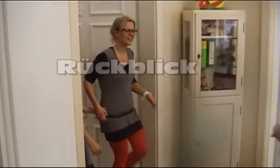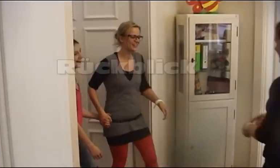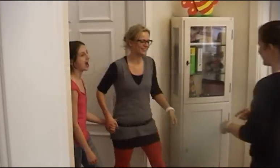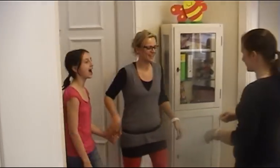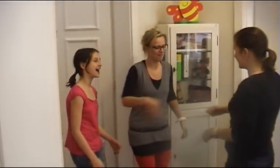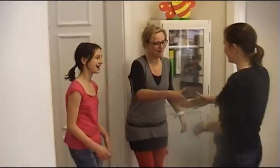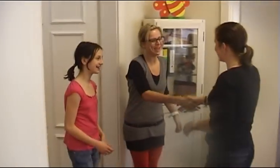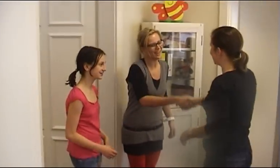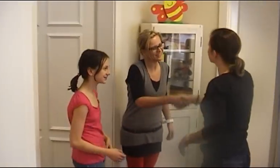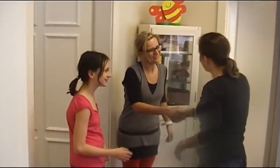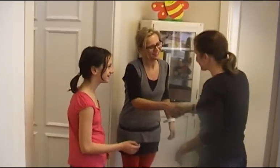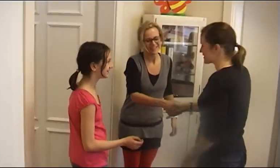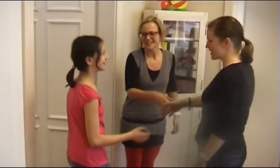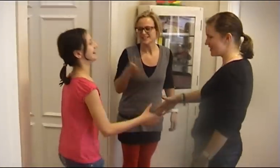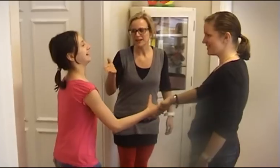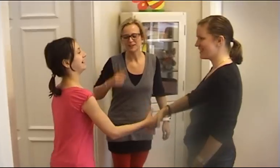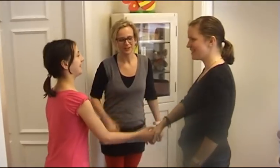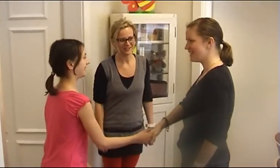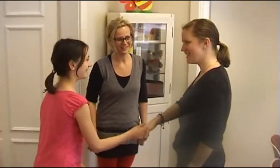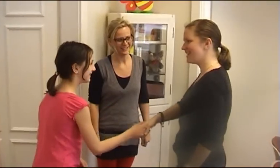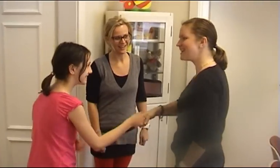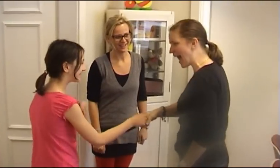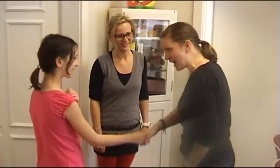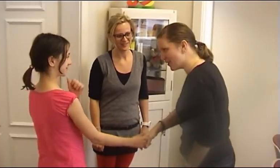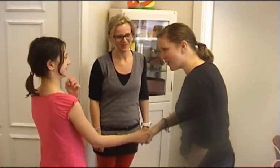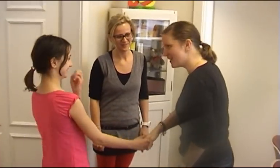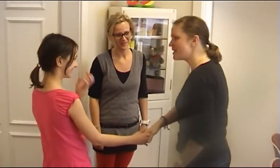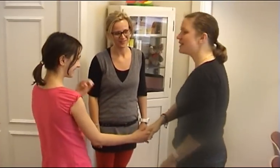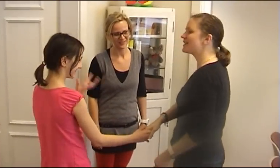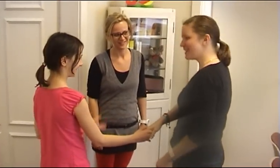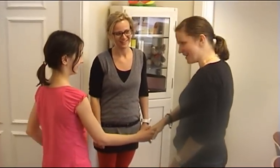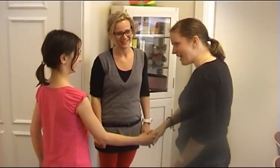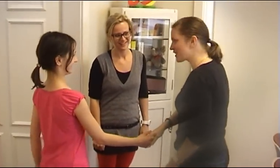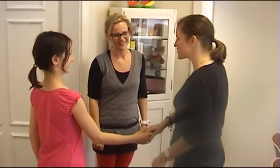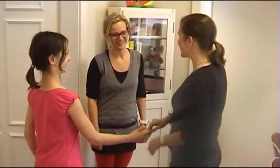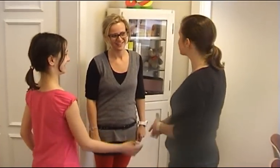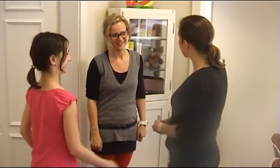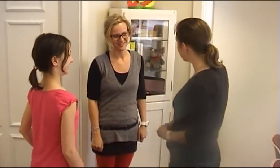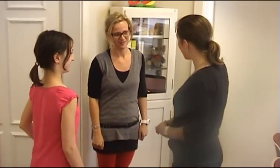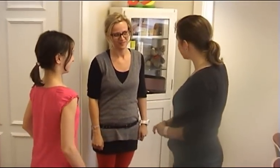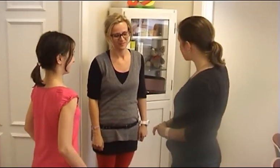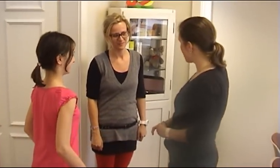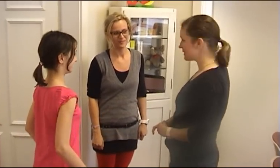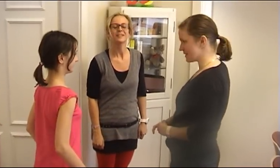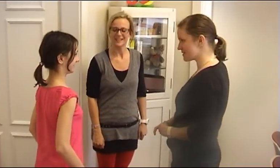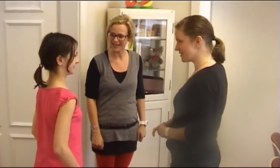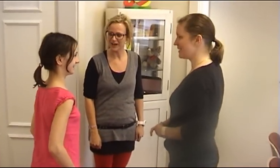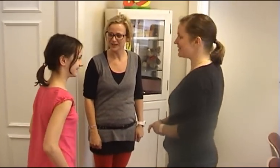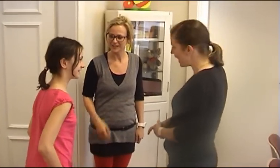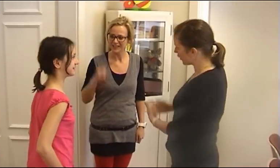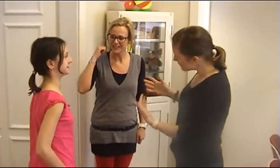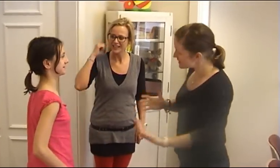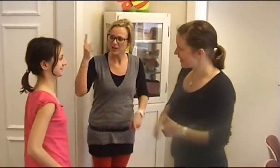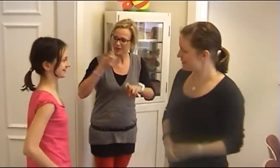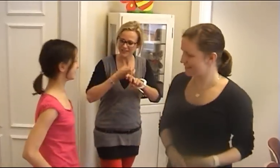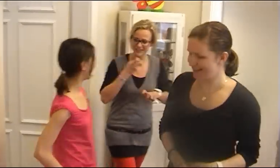Hallo, grüß Gott. Maja Schreiber, grüß Gott. Das ist meine Tochter, die Nina. Hallo. Ja, grüß Gott, Sie kommen ja heute zum Hörtest.